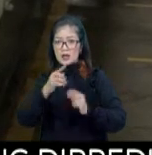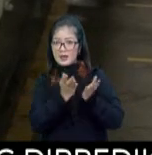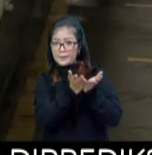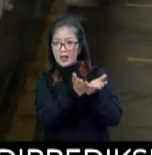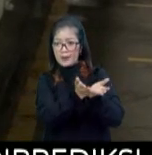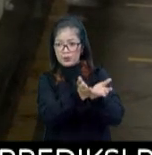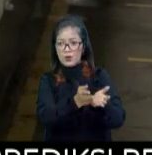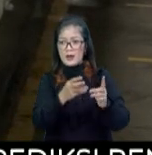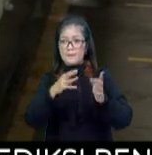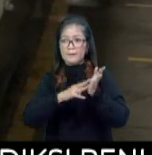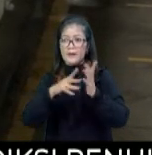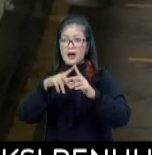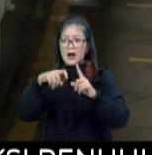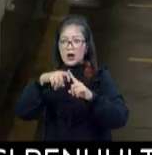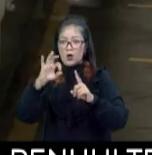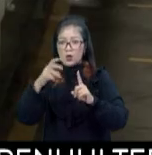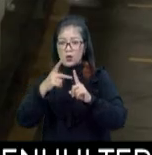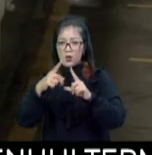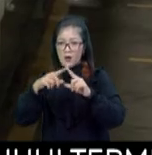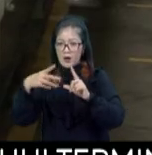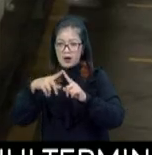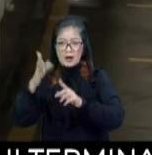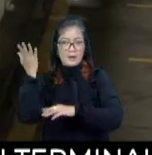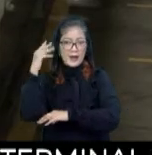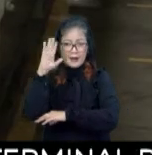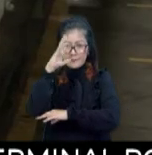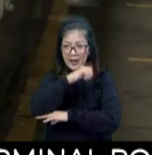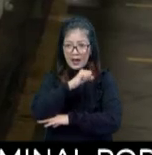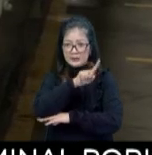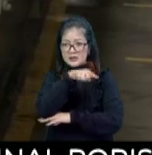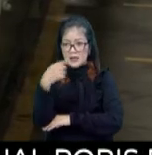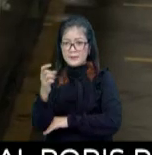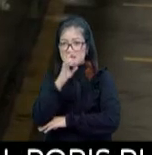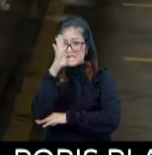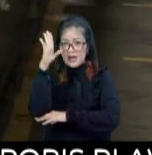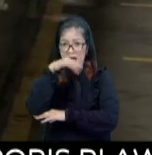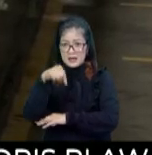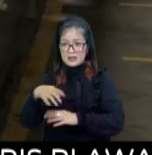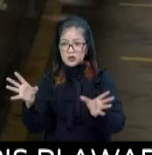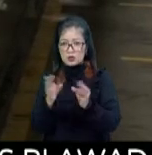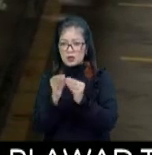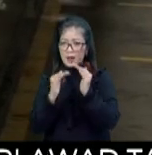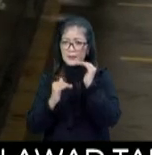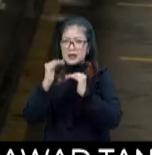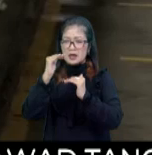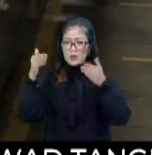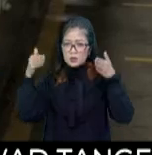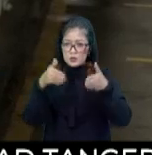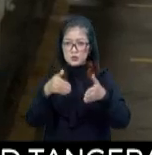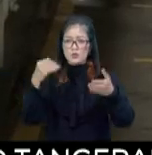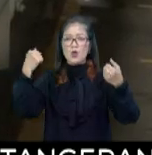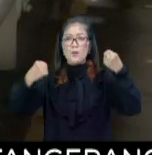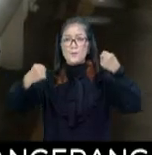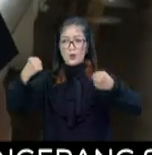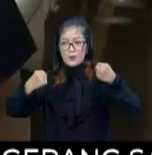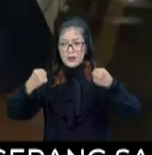mana tercatat bahwa pada malam hari tadi hingga siang hari ini memang peningkatan terjadi khususnya di kendaraan mobil. Seperti antrian di belakang kami